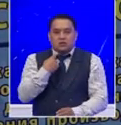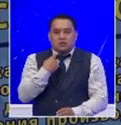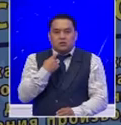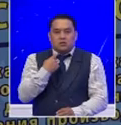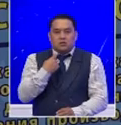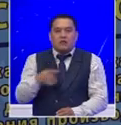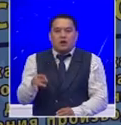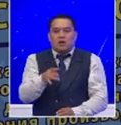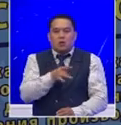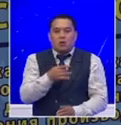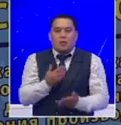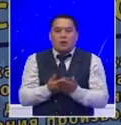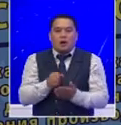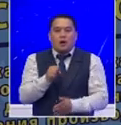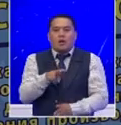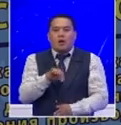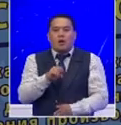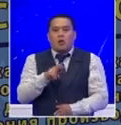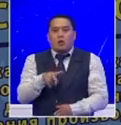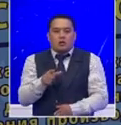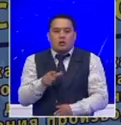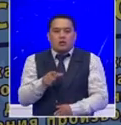в районах, допустим, Алакульском, Аксуском,